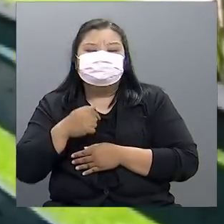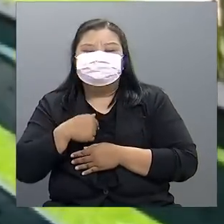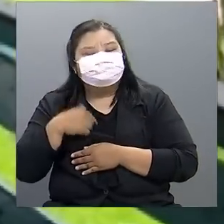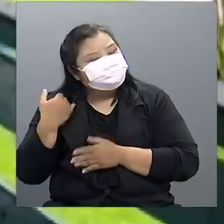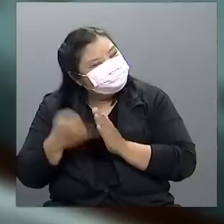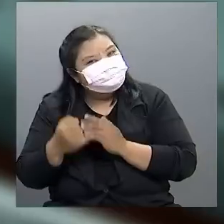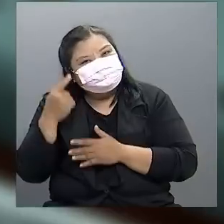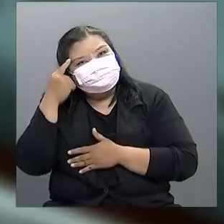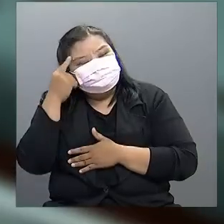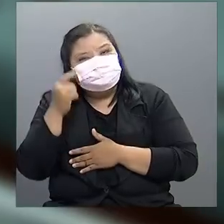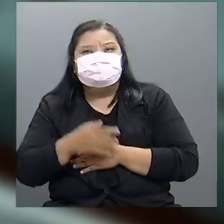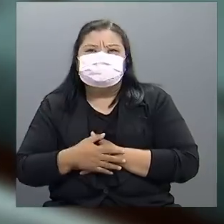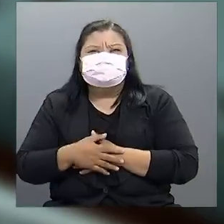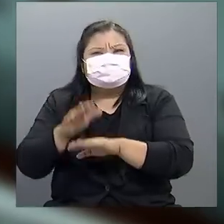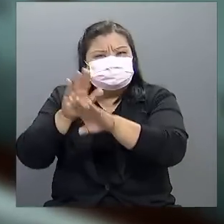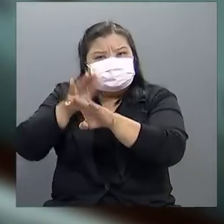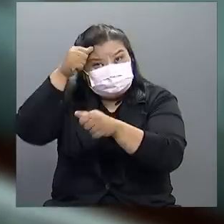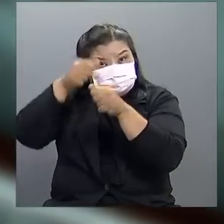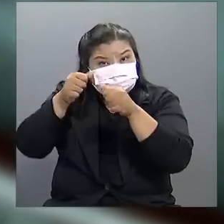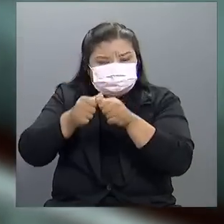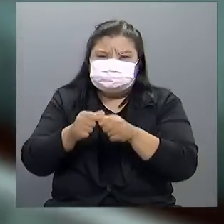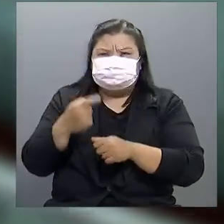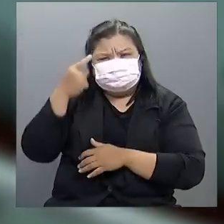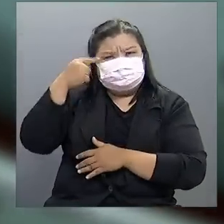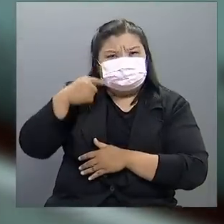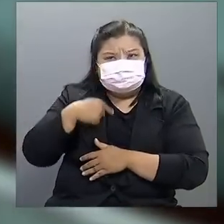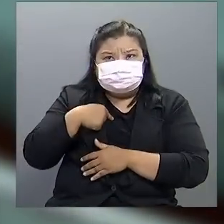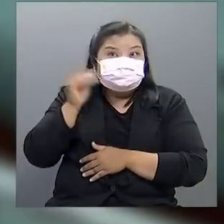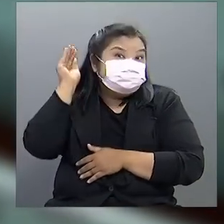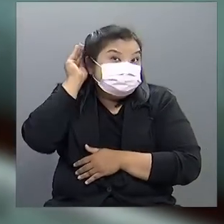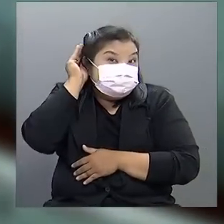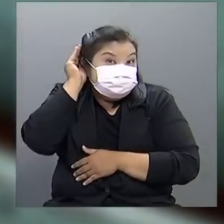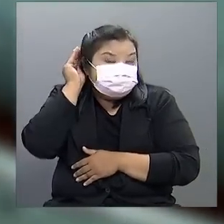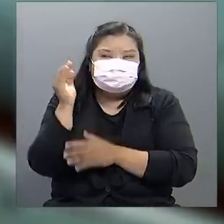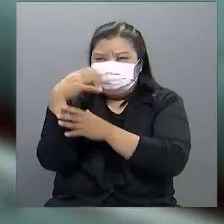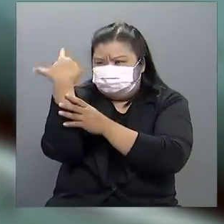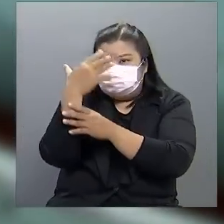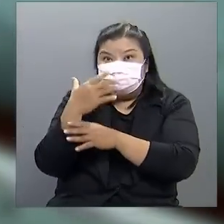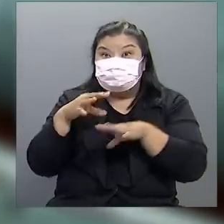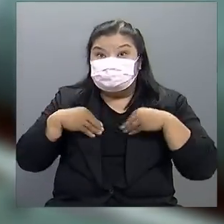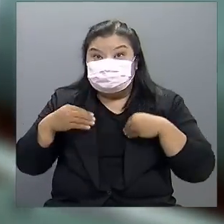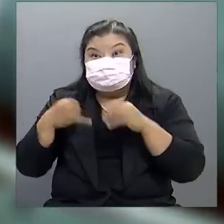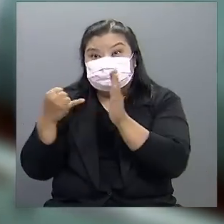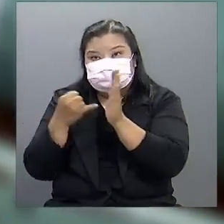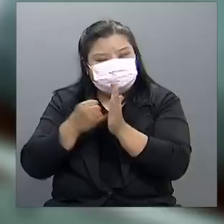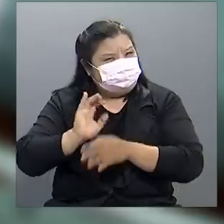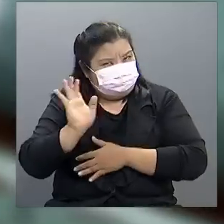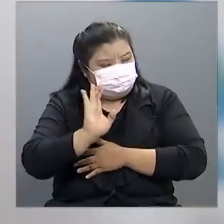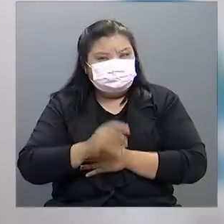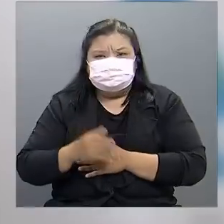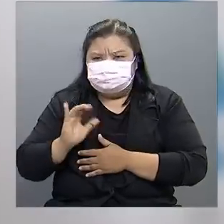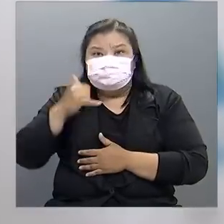อย่าลงเชื่อใครแๆ แบบเธอนะโดยเฉพาะคนที่แบบโทรศัพท์มายื่นข้อเสนอต่ ให้